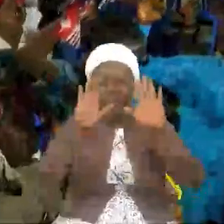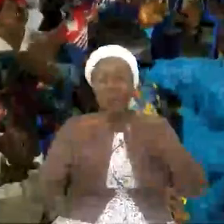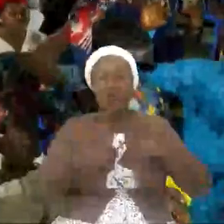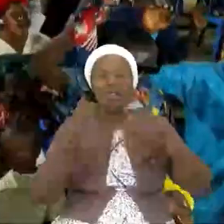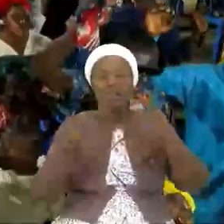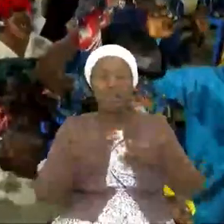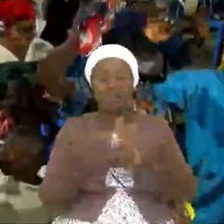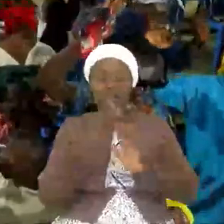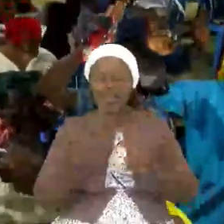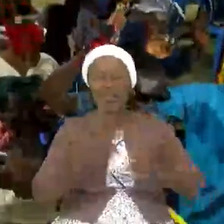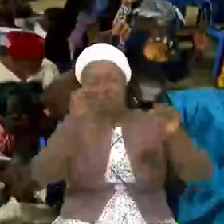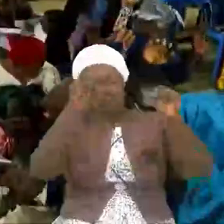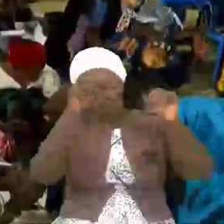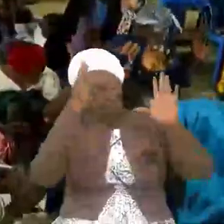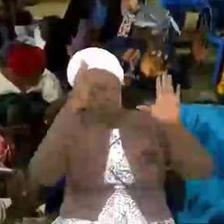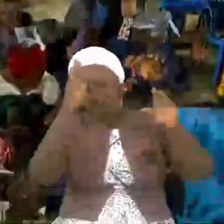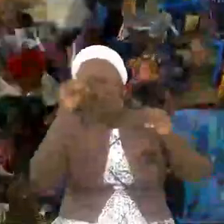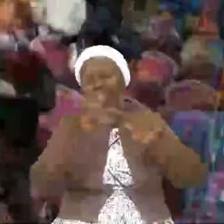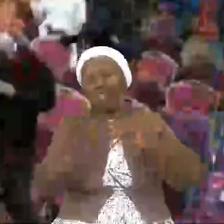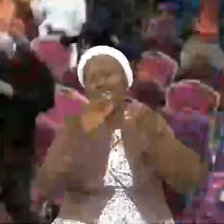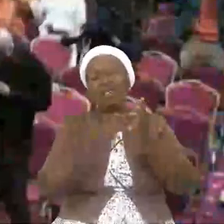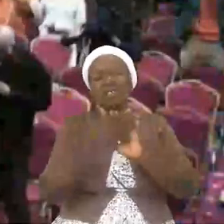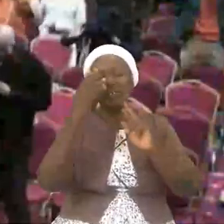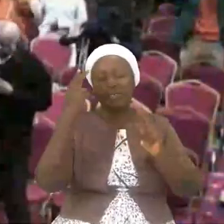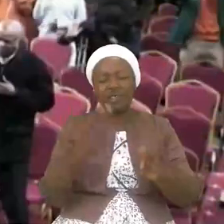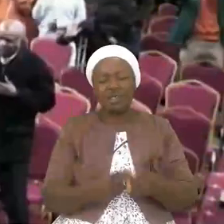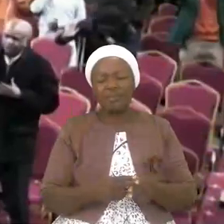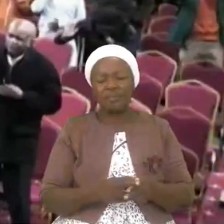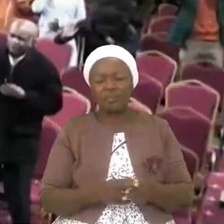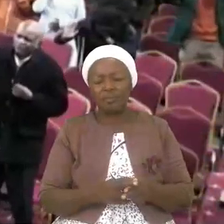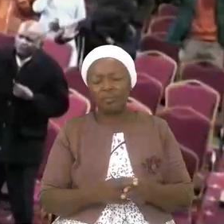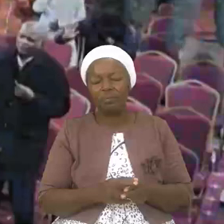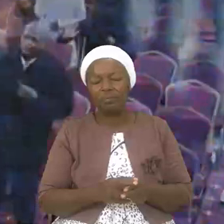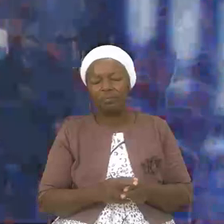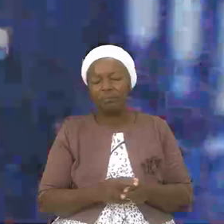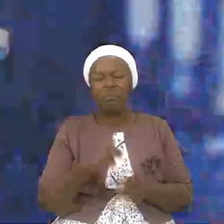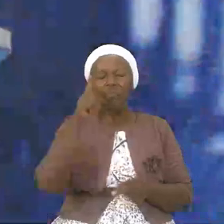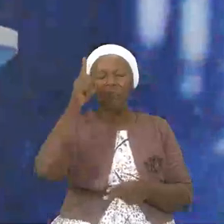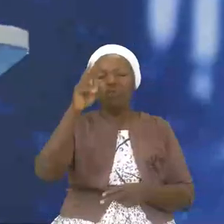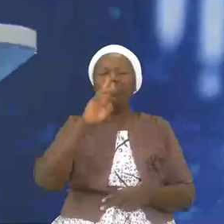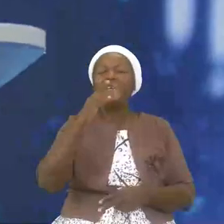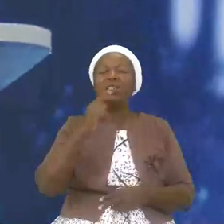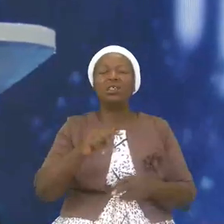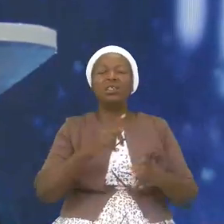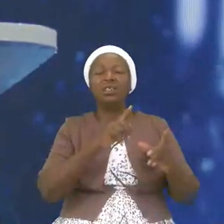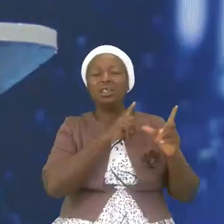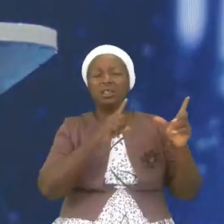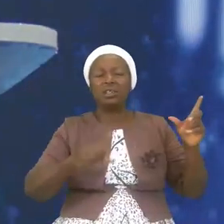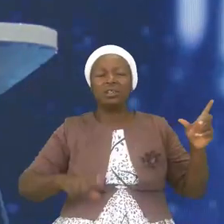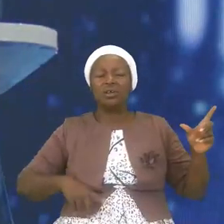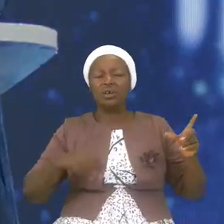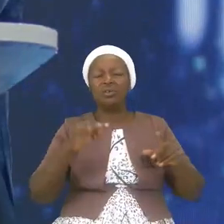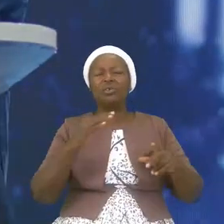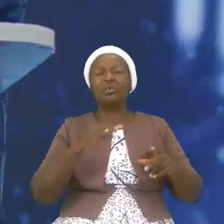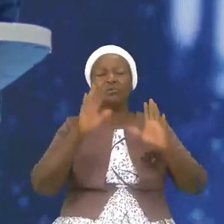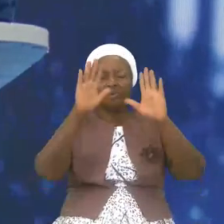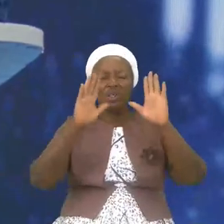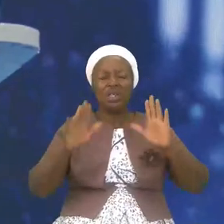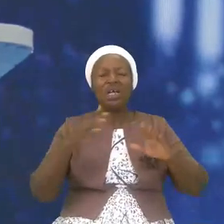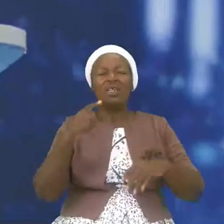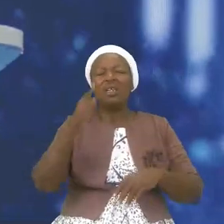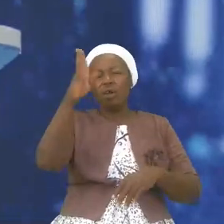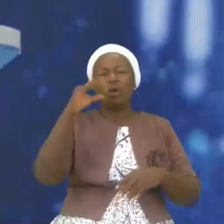venu pour toi. Père, au nom de Jésus, tu es le Dieu des prodiges, le Dieu de